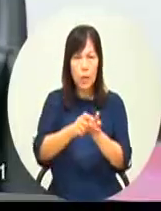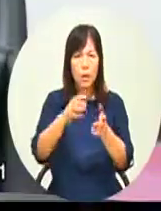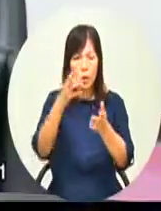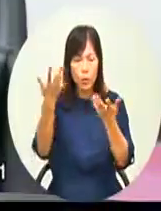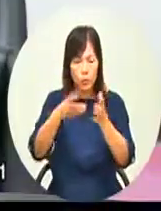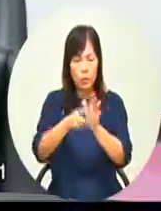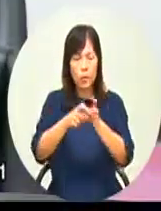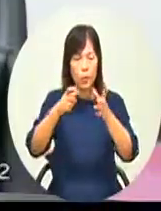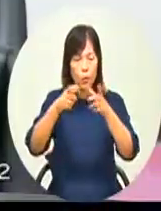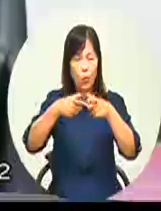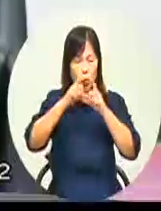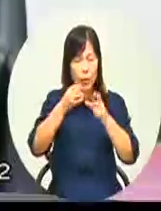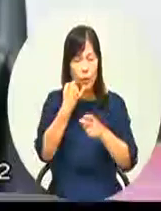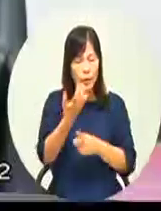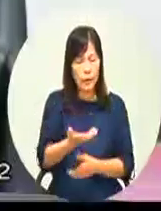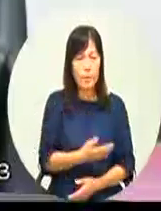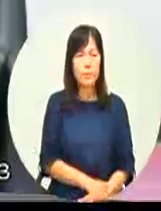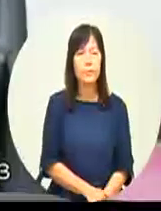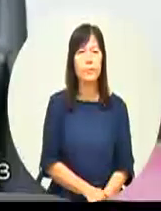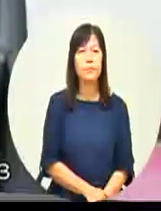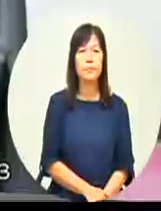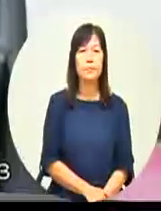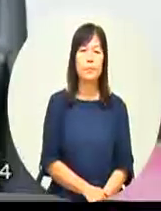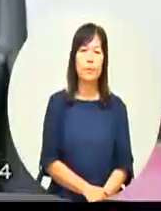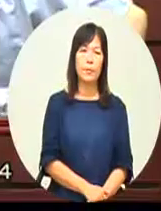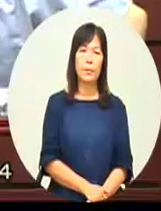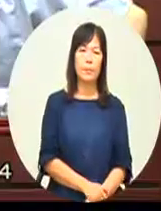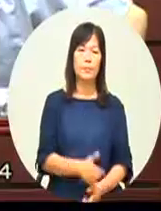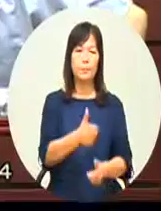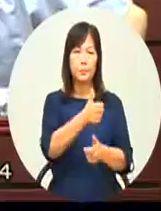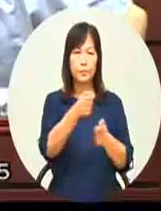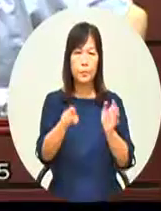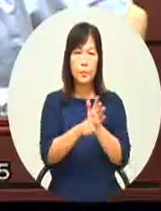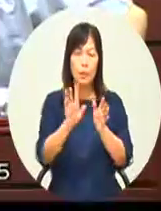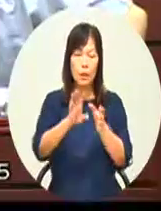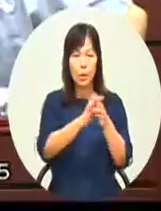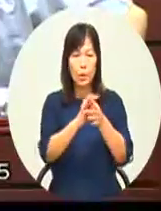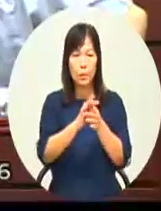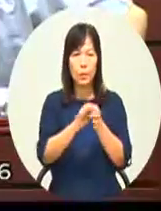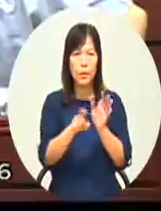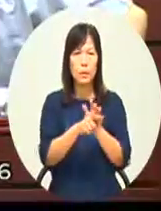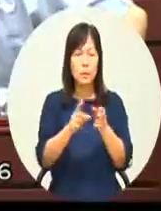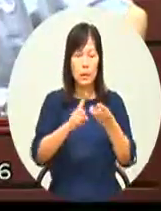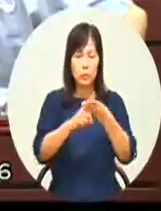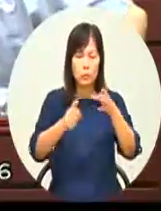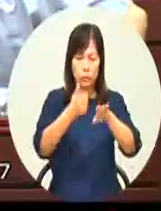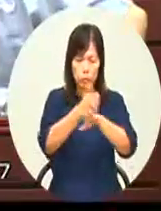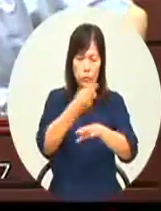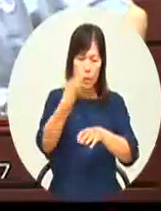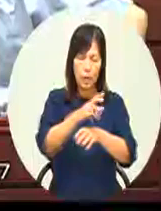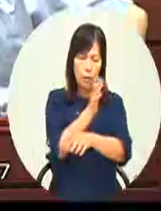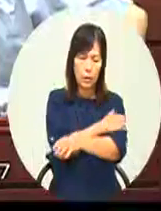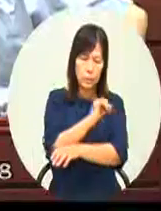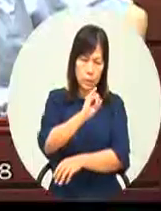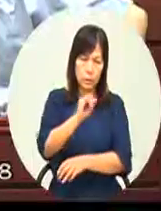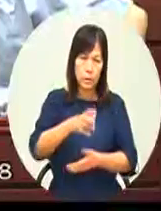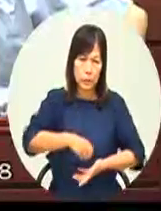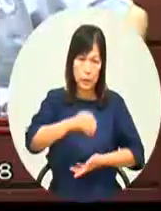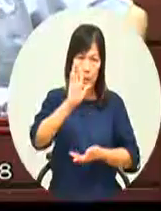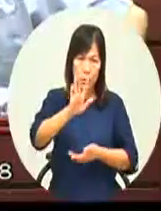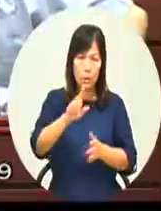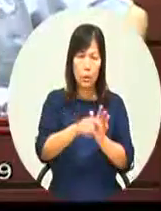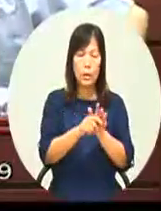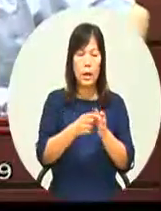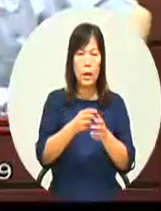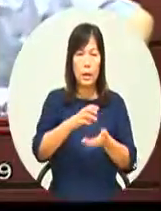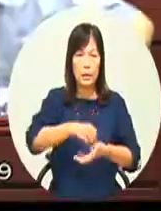答复吗？ 来，交通局陈局长请答复。 好，谢谢。有关谢谢主席，谢谢陈议员。议员刚才提到的那个两